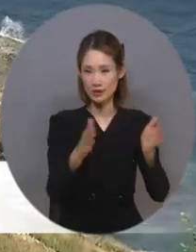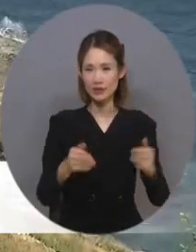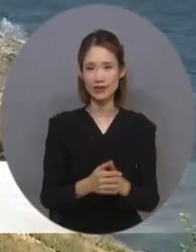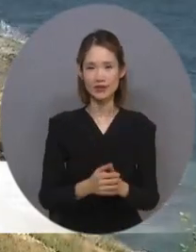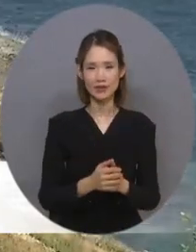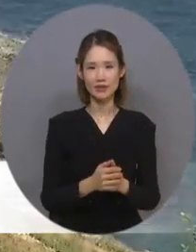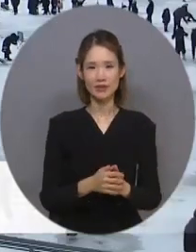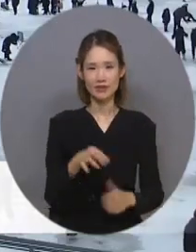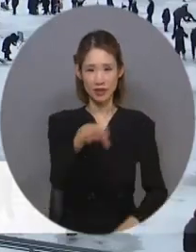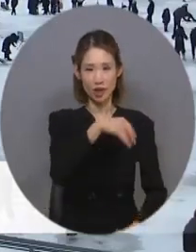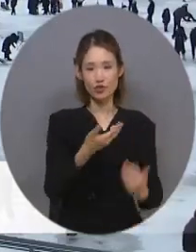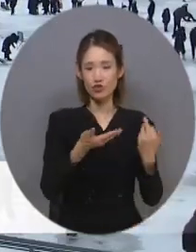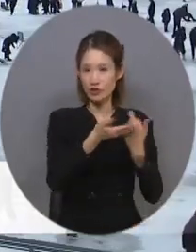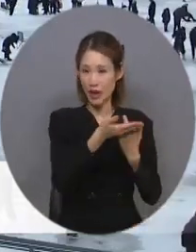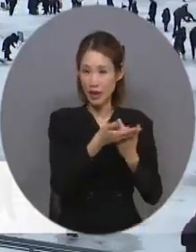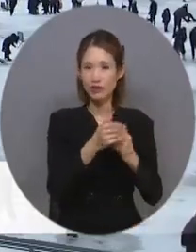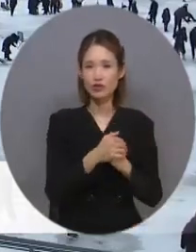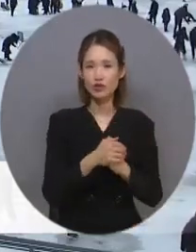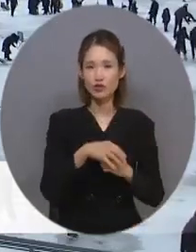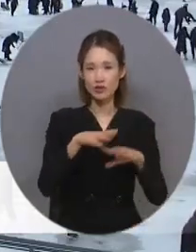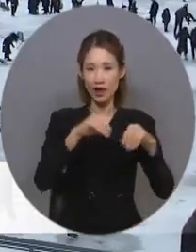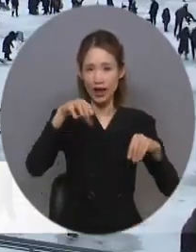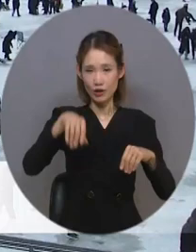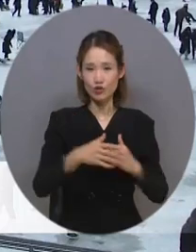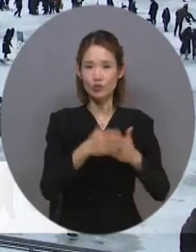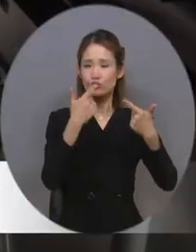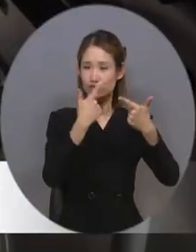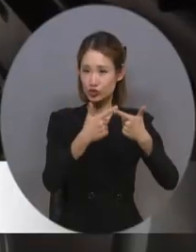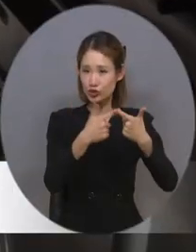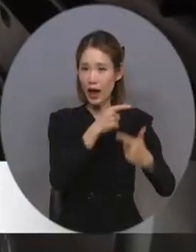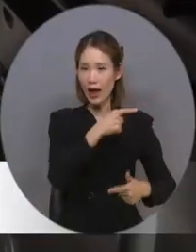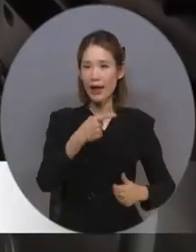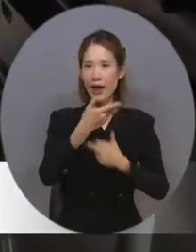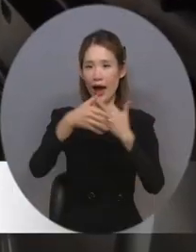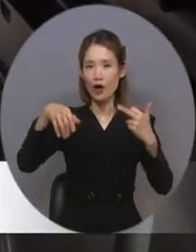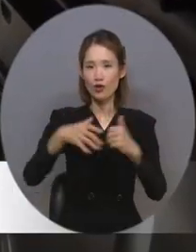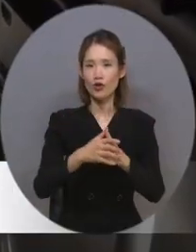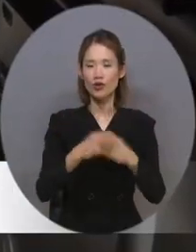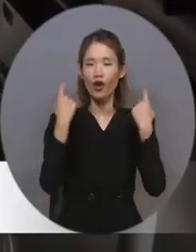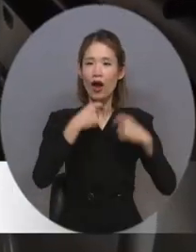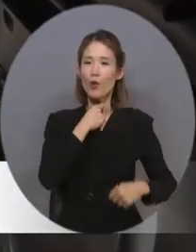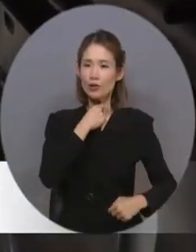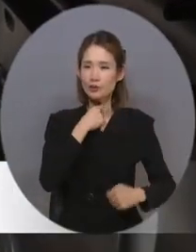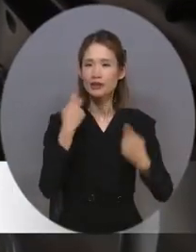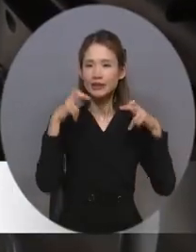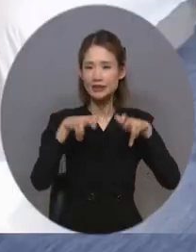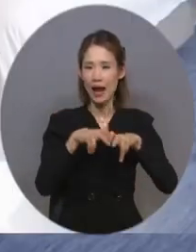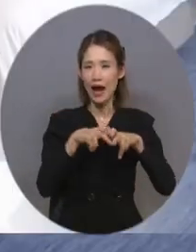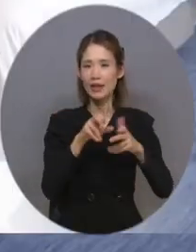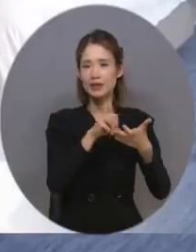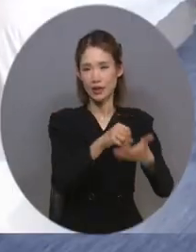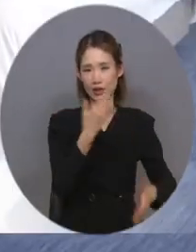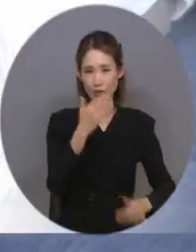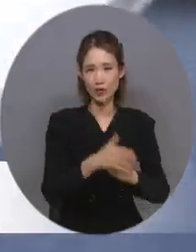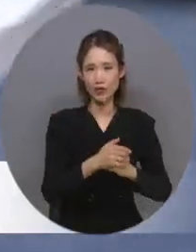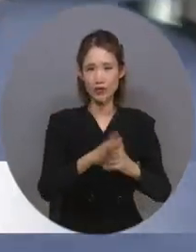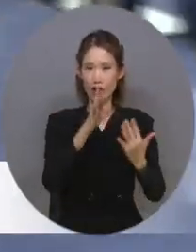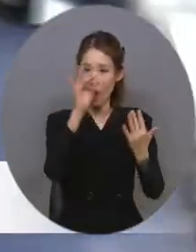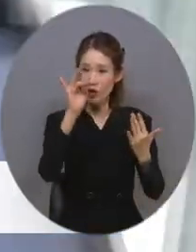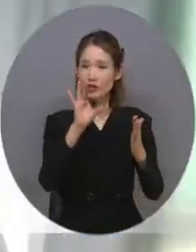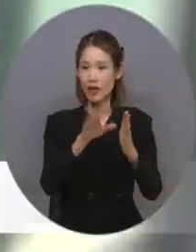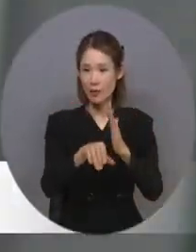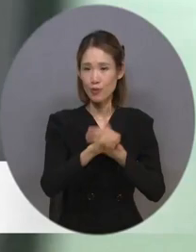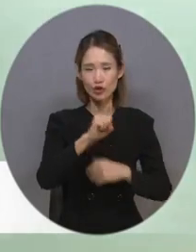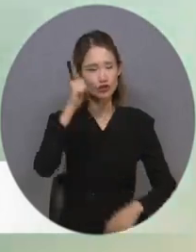여행은 내륙 제주 여행 또는 내륙 부산 강원으로 여행할 장애인이 신청할 수 있으며 선정시 교통과